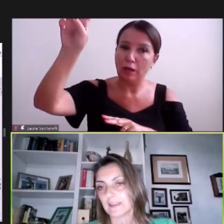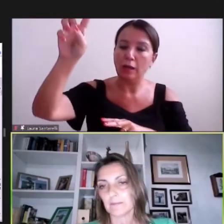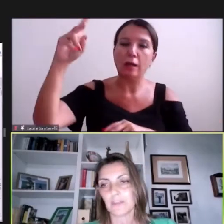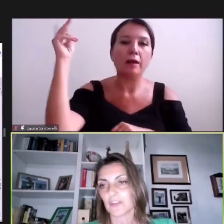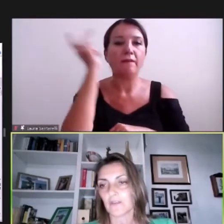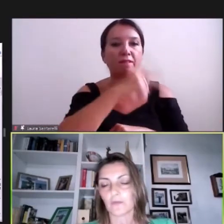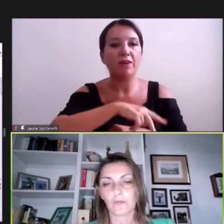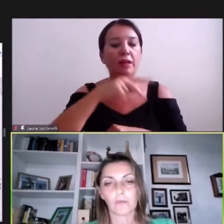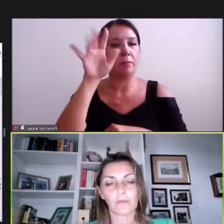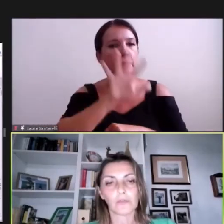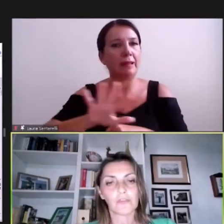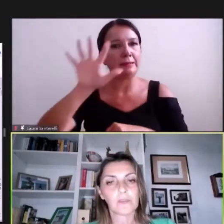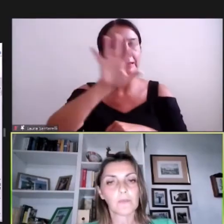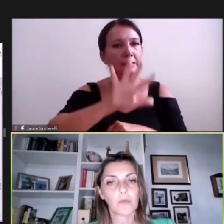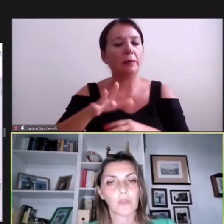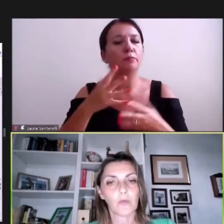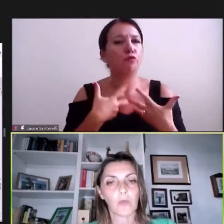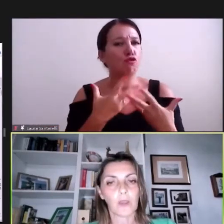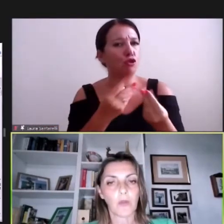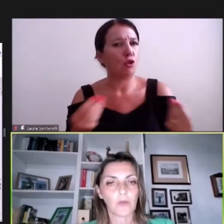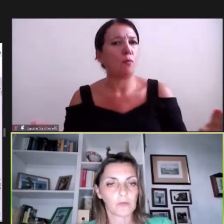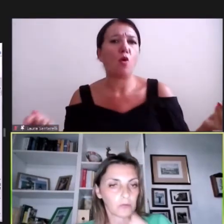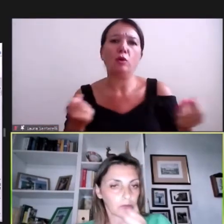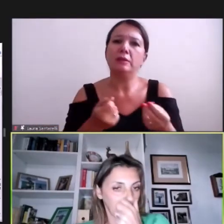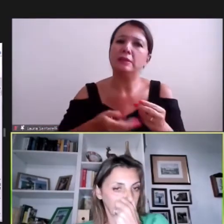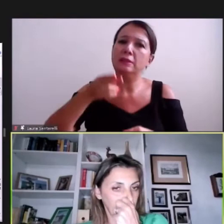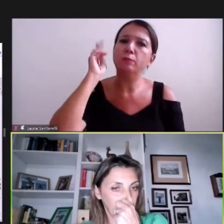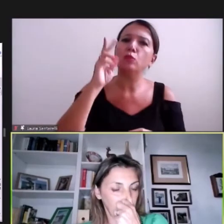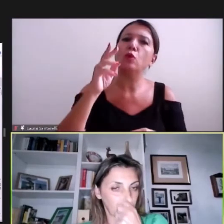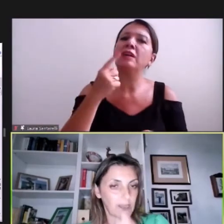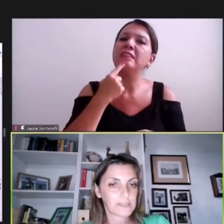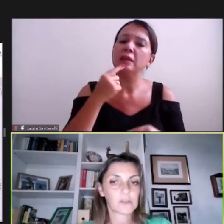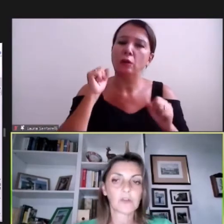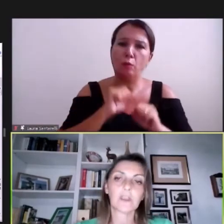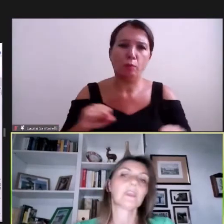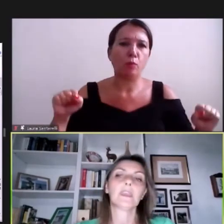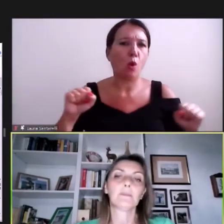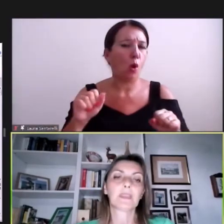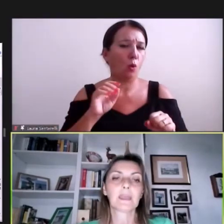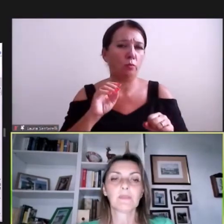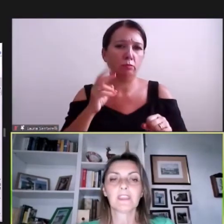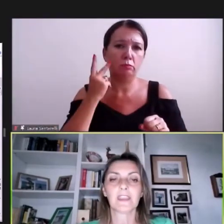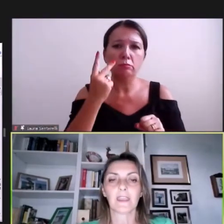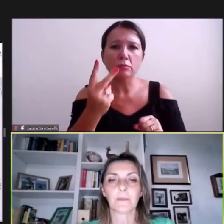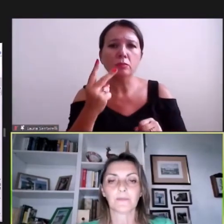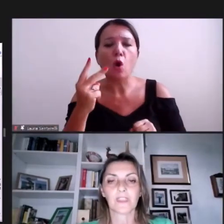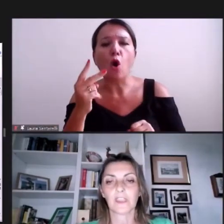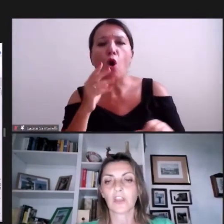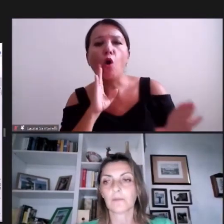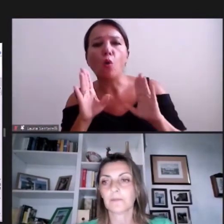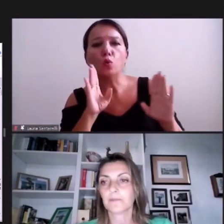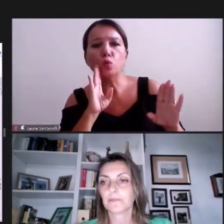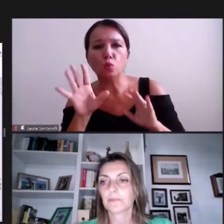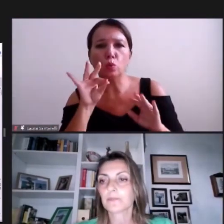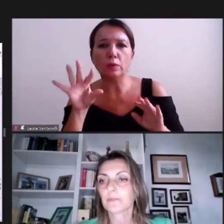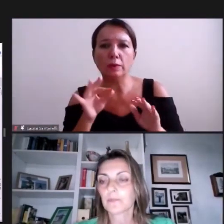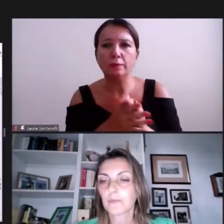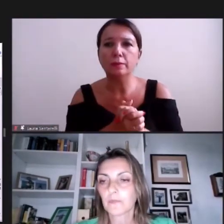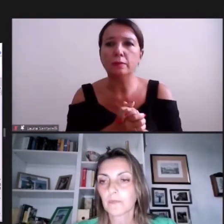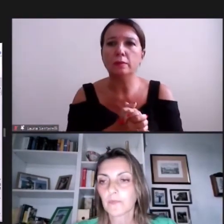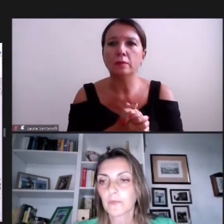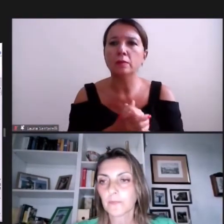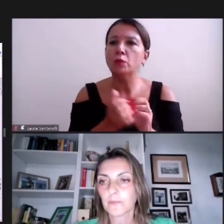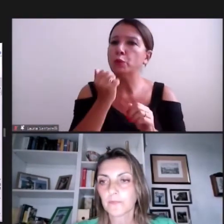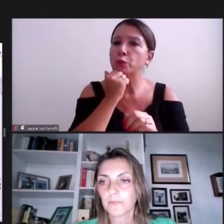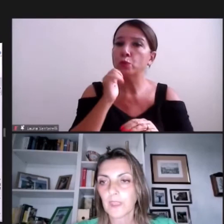degli esempi ce ne sono molti di più, chiunque la può consultare volendo, e per capire... Flavia, scusami